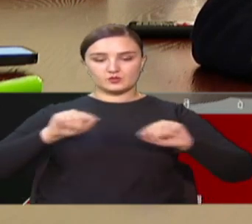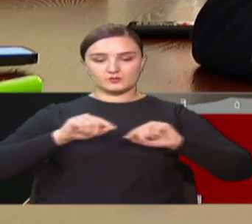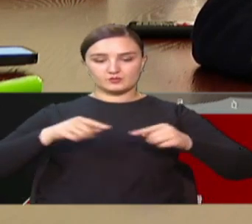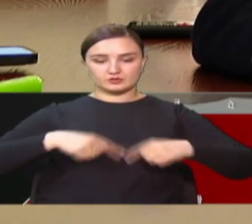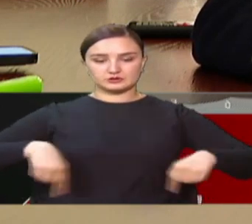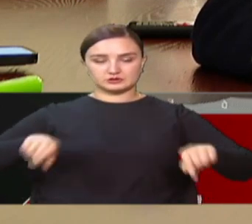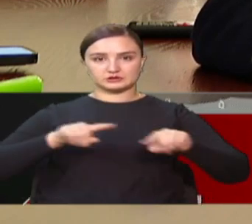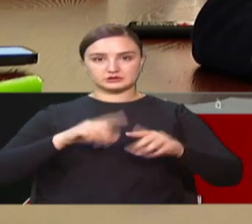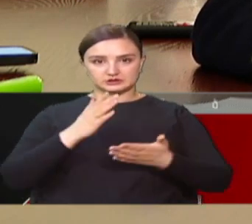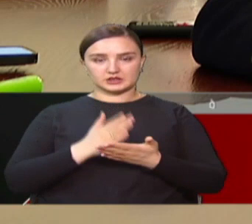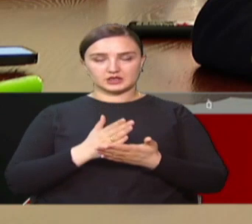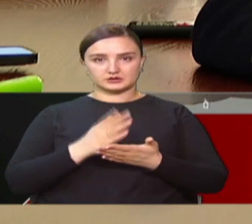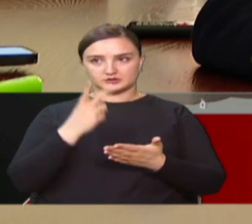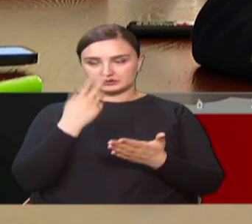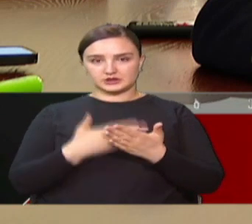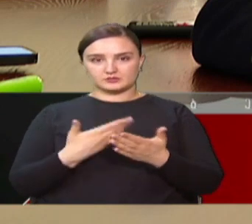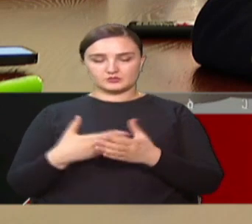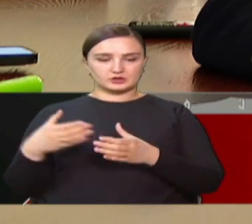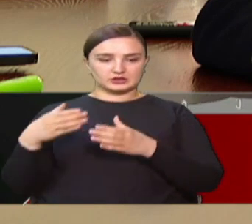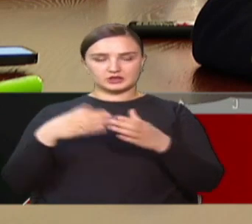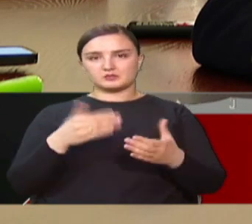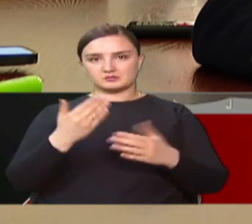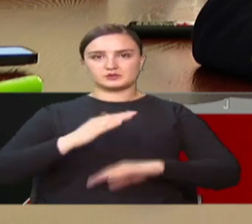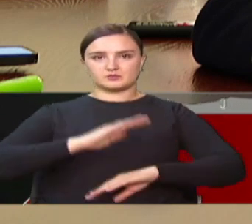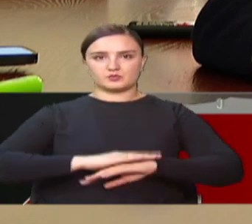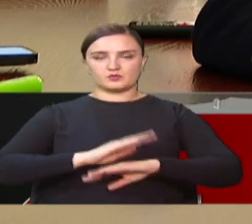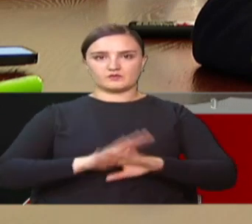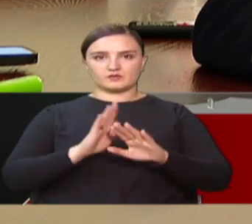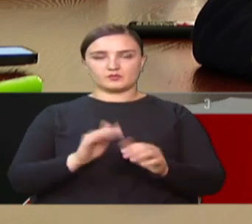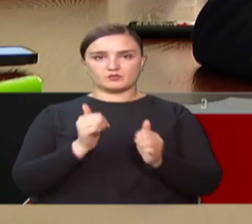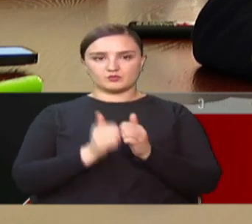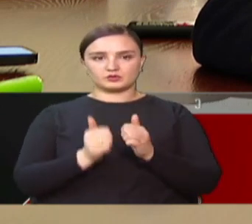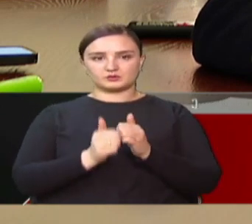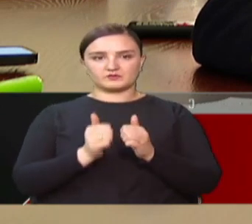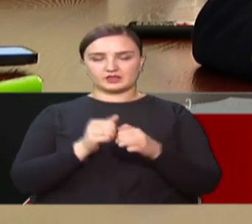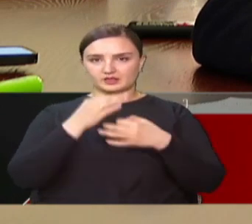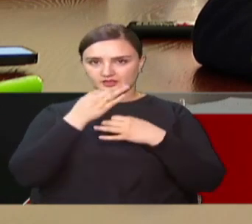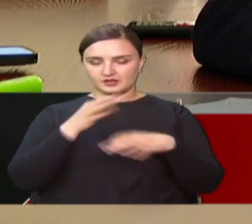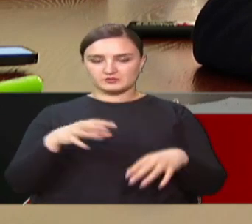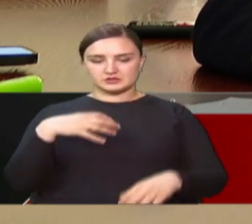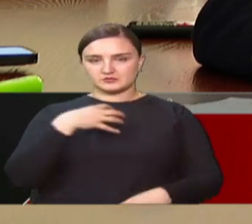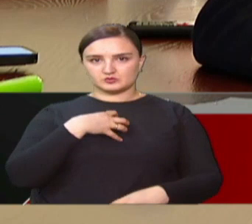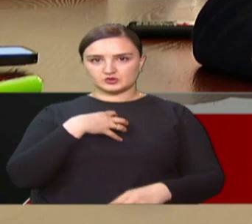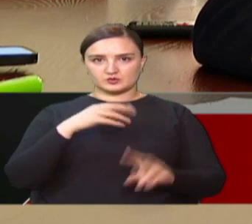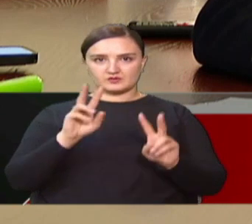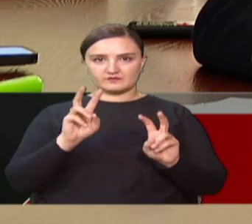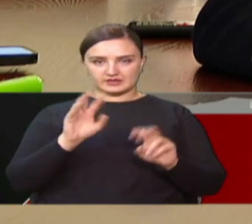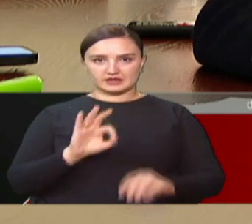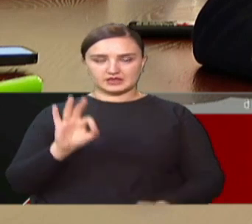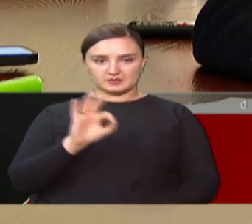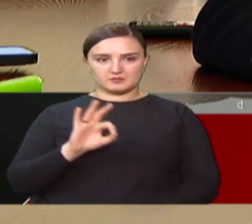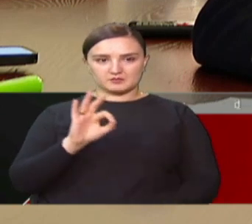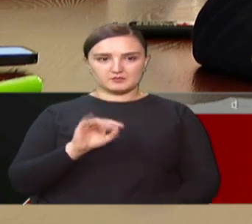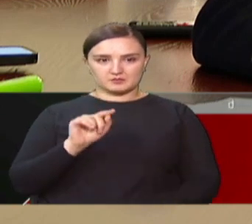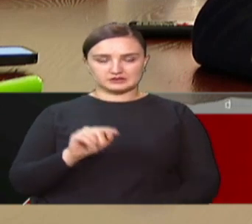არის წარმოდგენილი შემდეგნაირი ზნეჩვეულების, რომ ის მუდმივად ნებისმიერ აქტუალურ თემაზე,